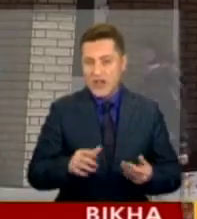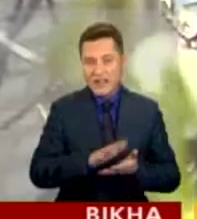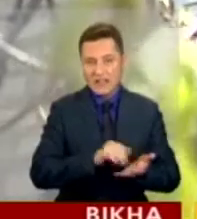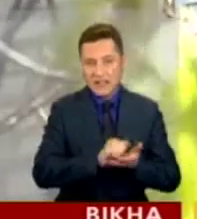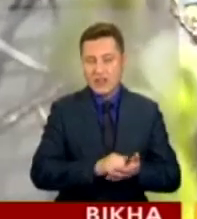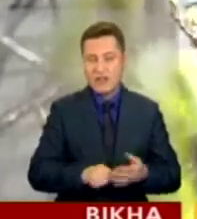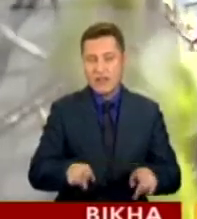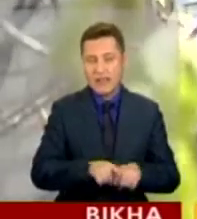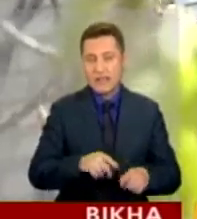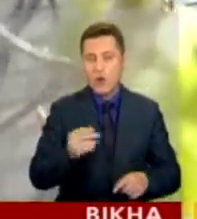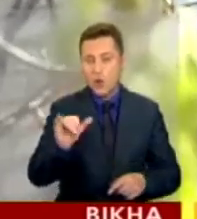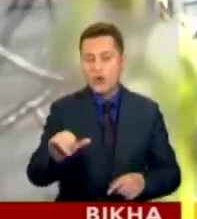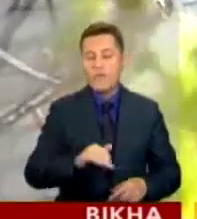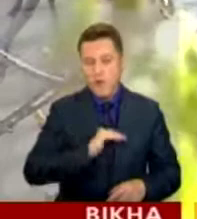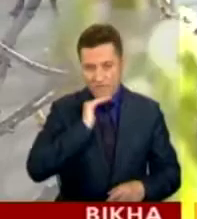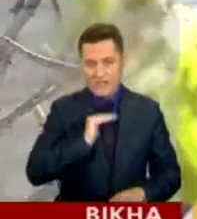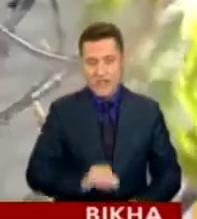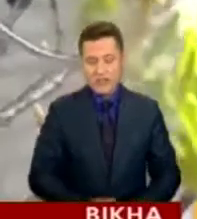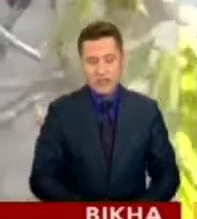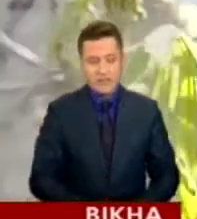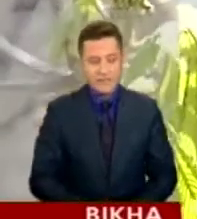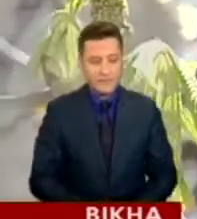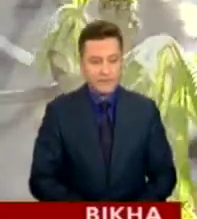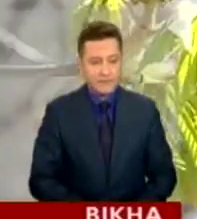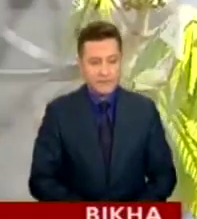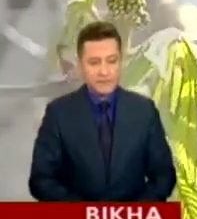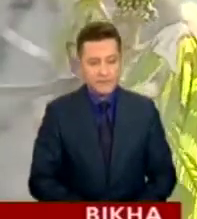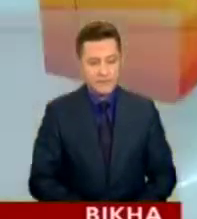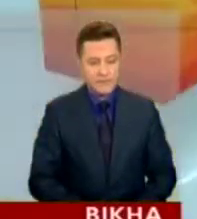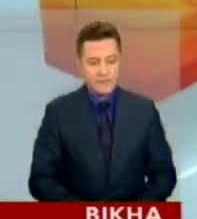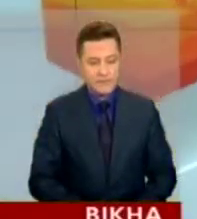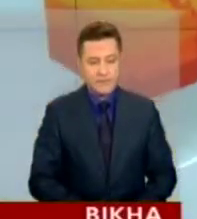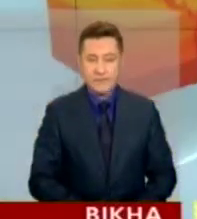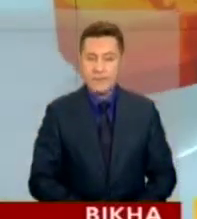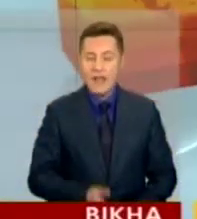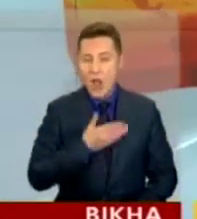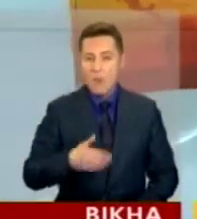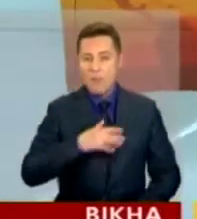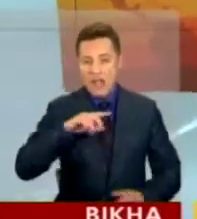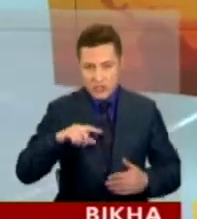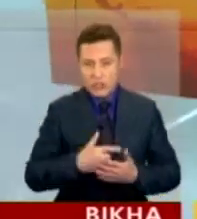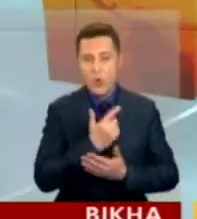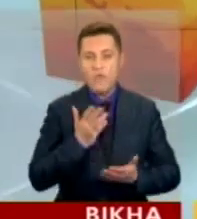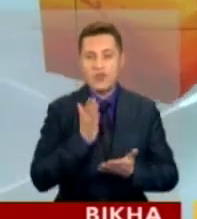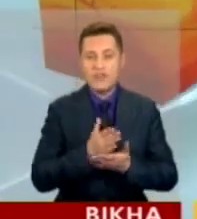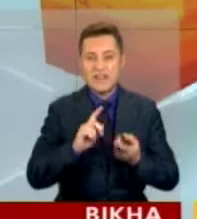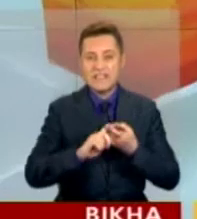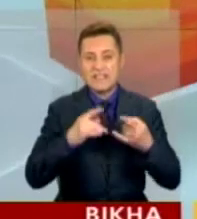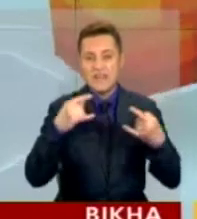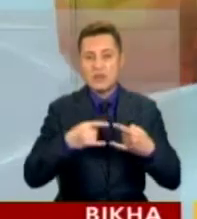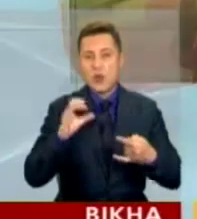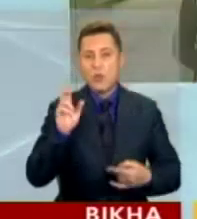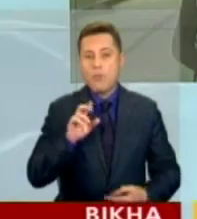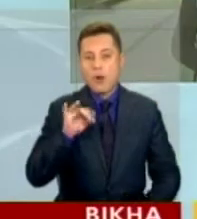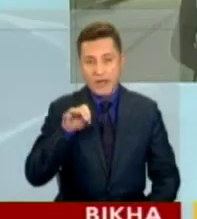нього вистачить. Ігор Левинок та Микола Авдієнко, програма «Вікна СТБ». І ми зараз знову маємо живий зв'язок з Борисом